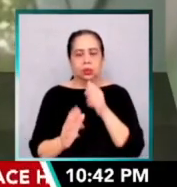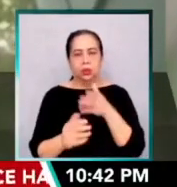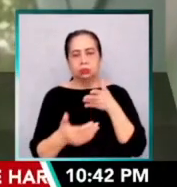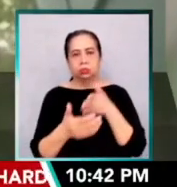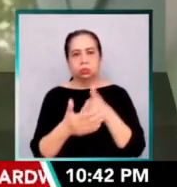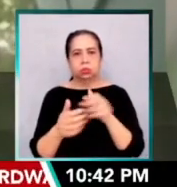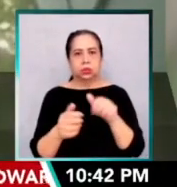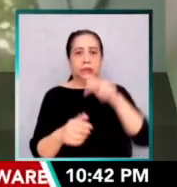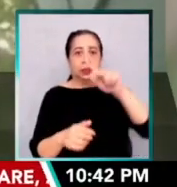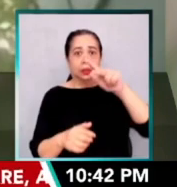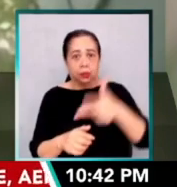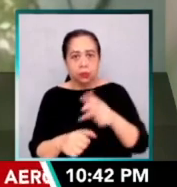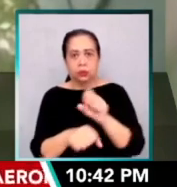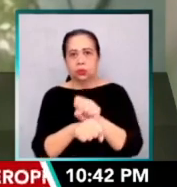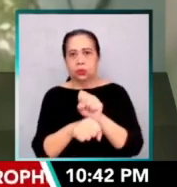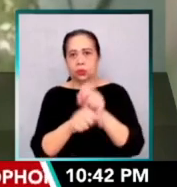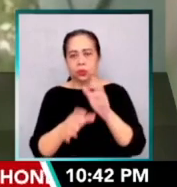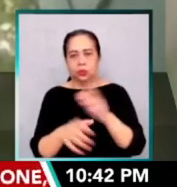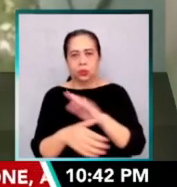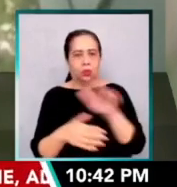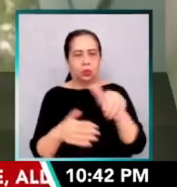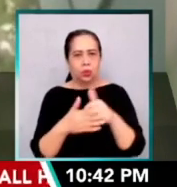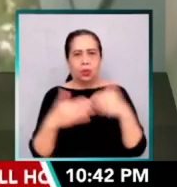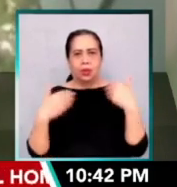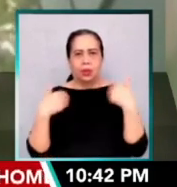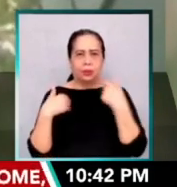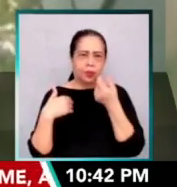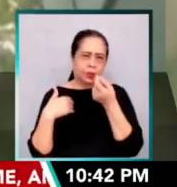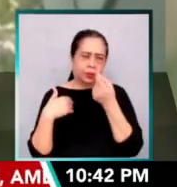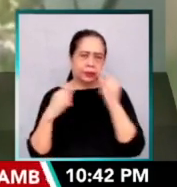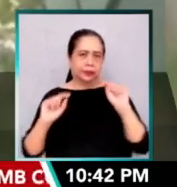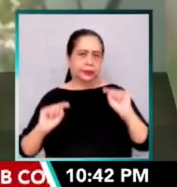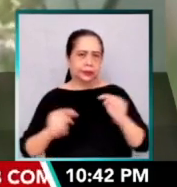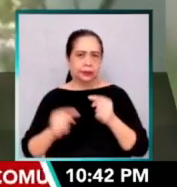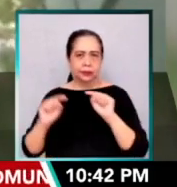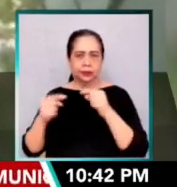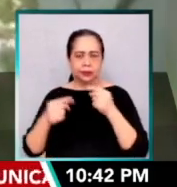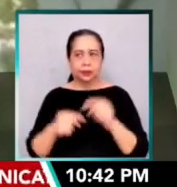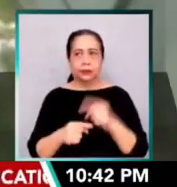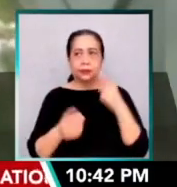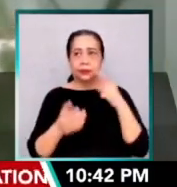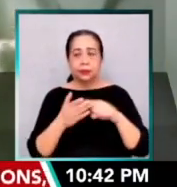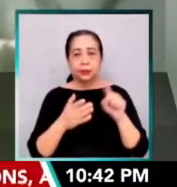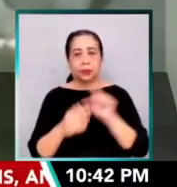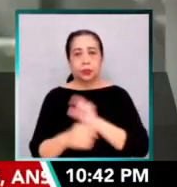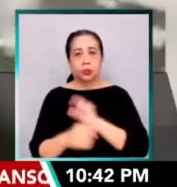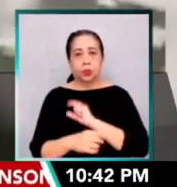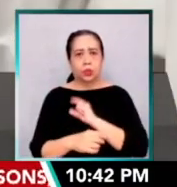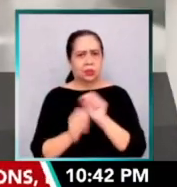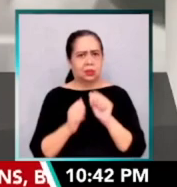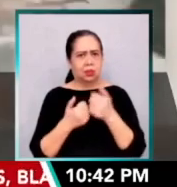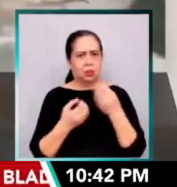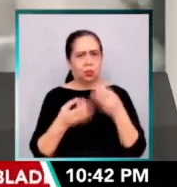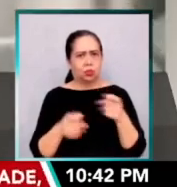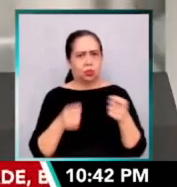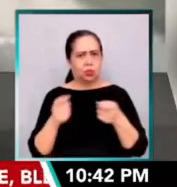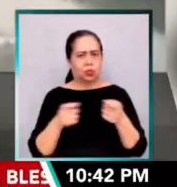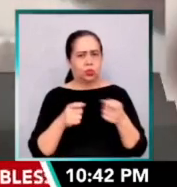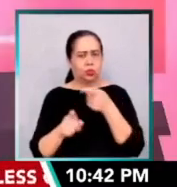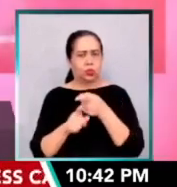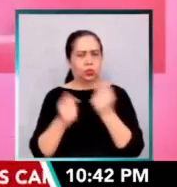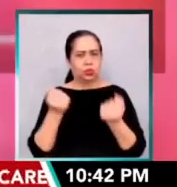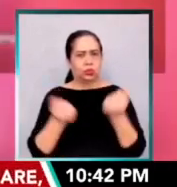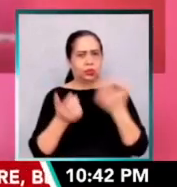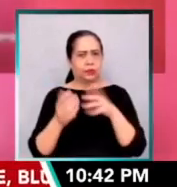ikatlong manggagawa. Lahat sila nagtamo lang ng minor injuries. Naalam pa ng pulisya kung paano nawala ng kontrol ang driver ng truck.